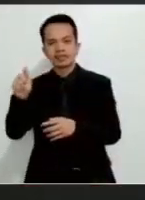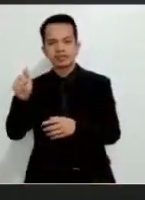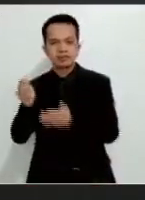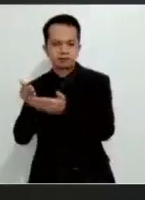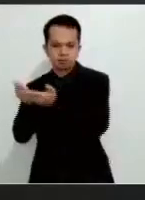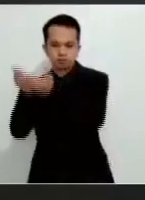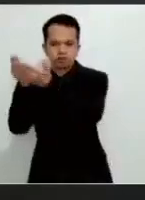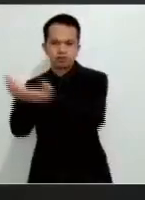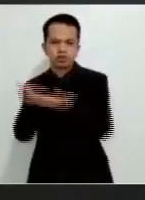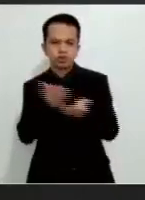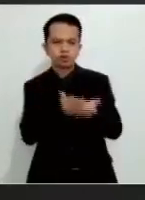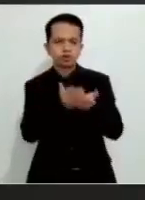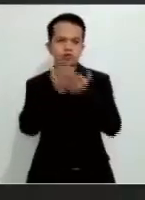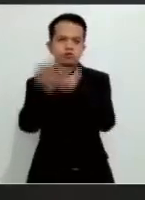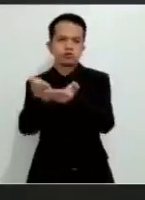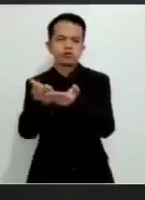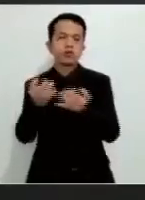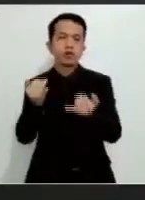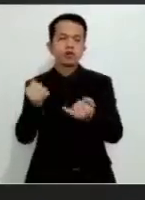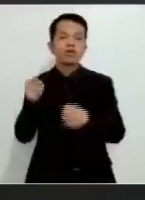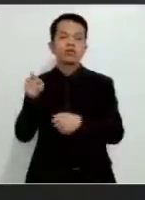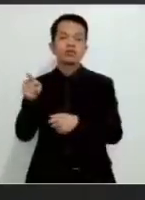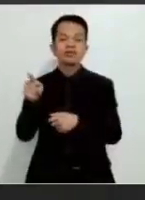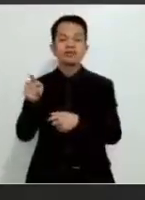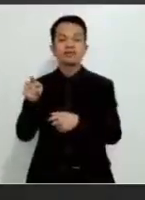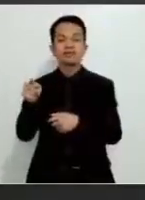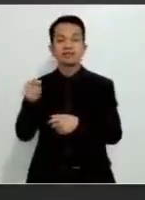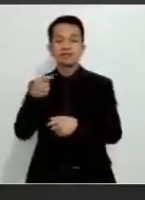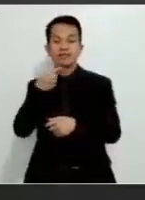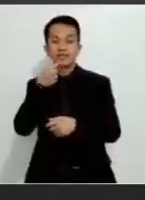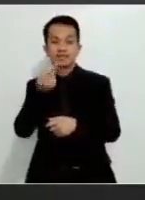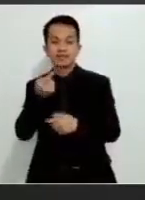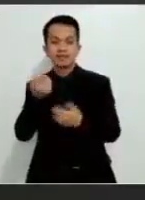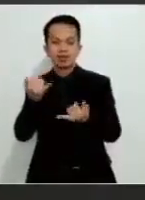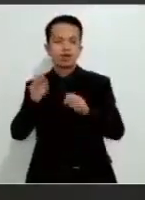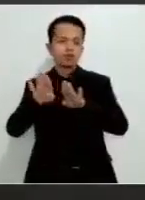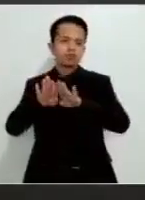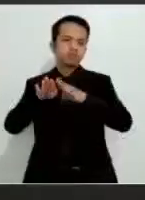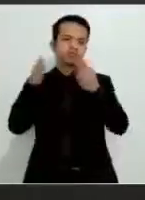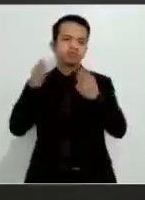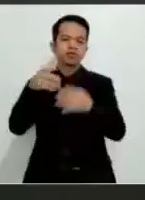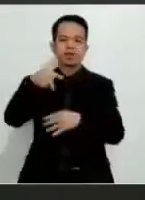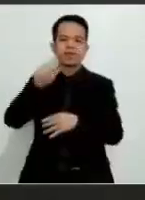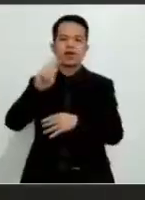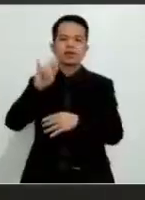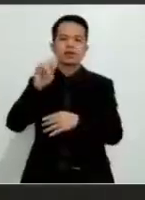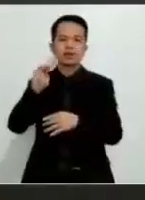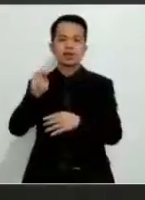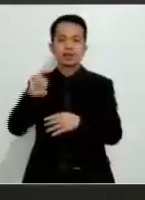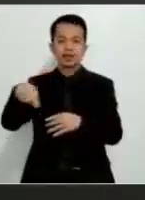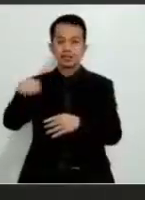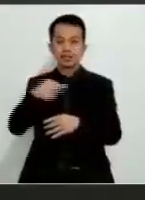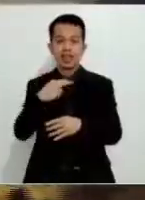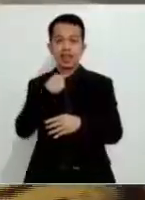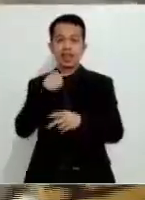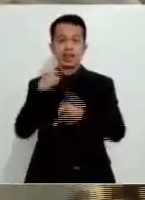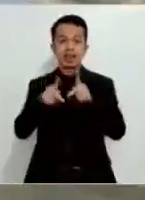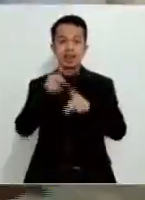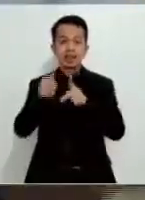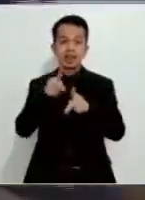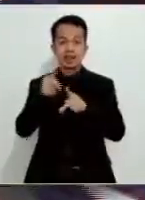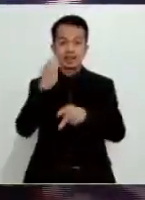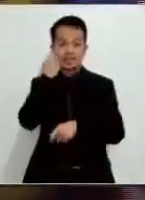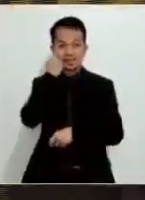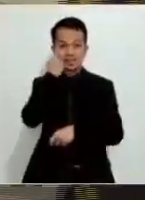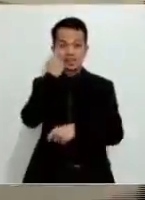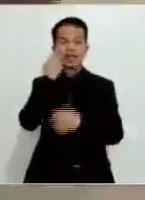Arman Balilo, tagapagsalita ng Philippine Coast Guard, binuksan na lahat ng mga pantalan. Kaya ang mga na-stranded ng mga pasahero dahil sa sama ng panahon, nakabiyahe